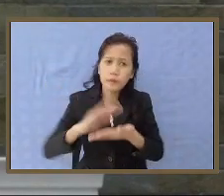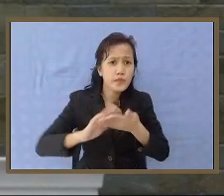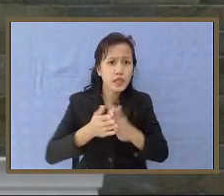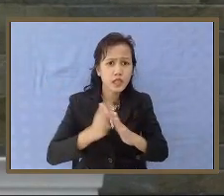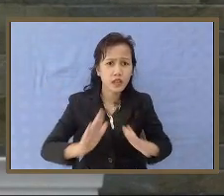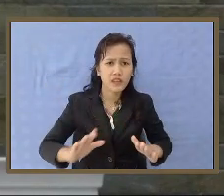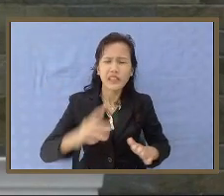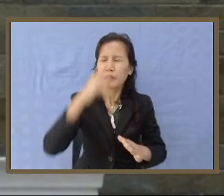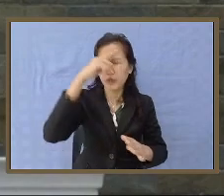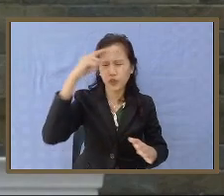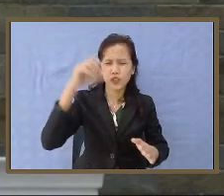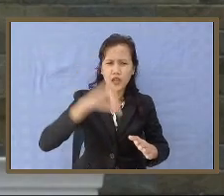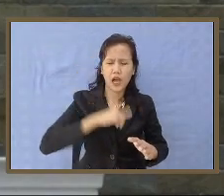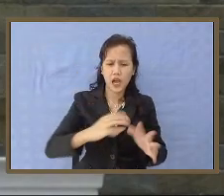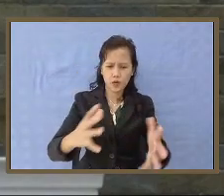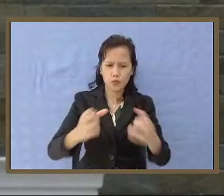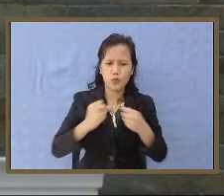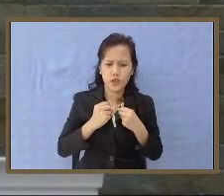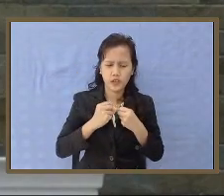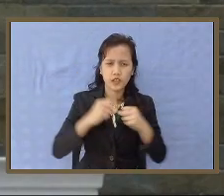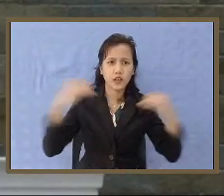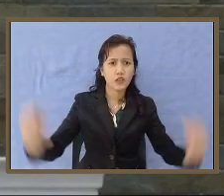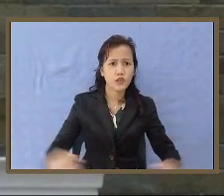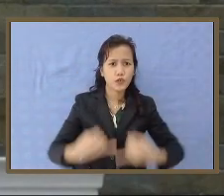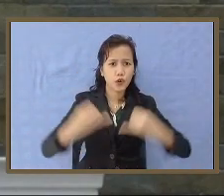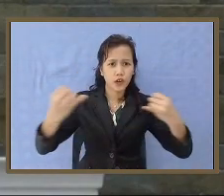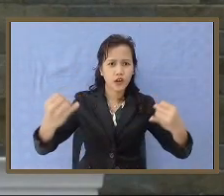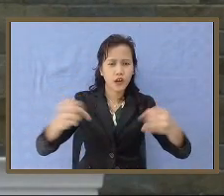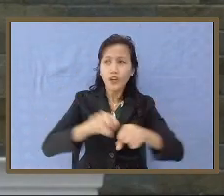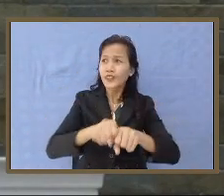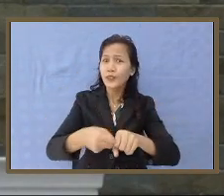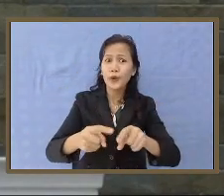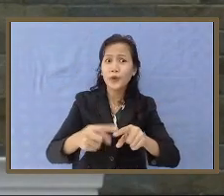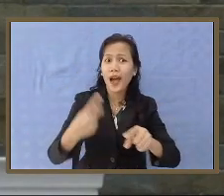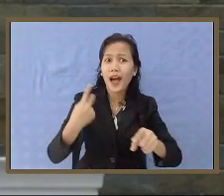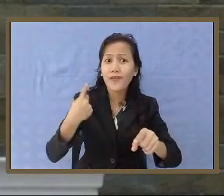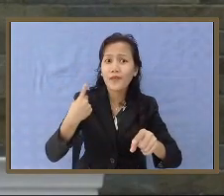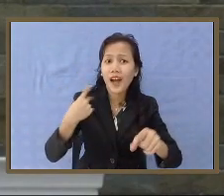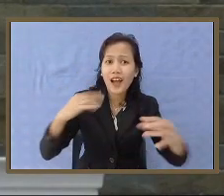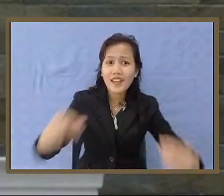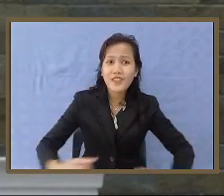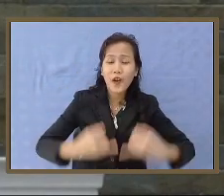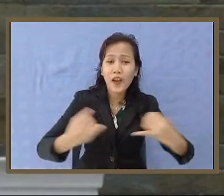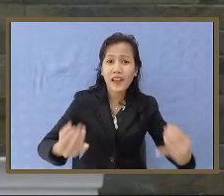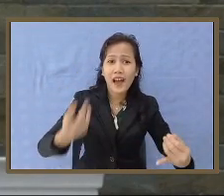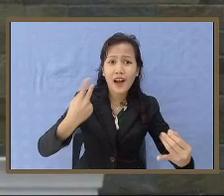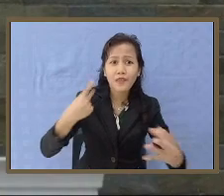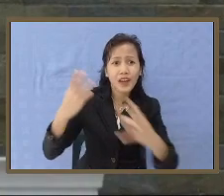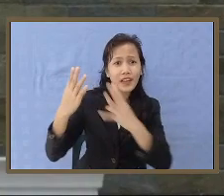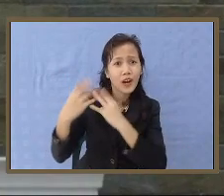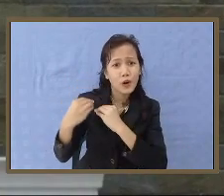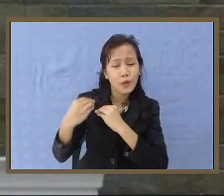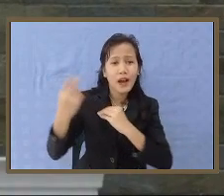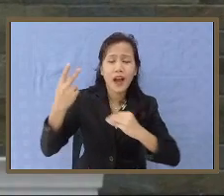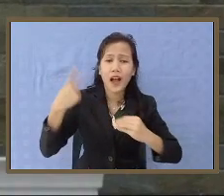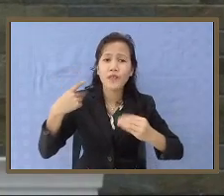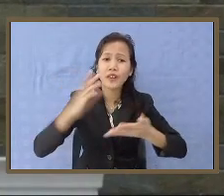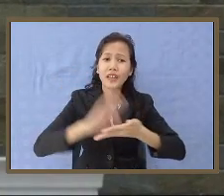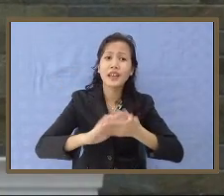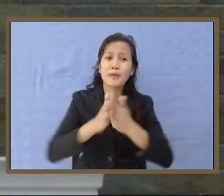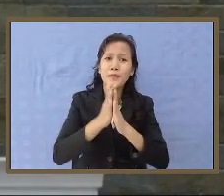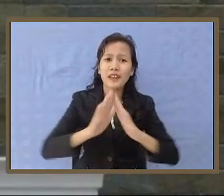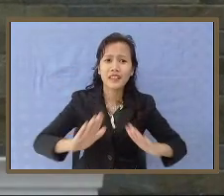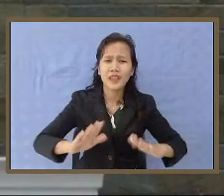So para magkaroon ka ng joy, kinakailangan magkaroon ka ng hope. Para magkaroon ka ng joy, kinakailangan magkaroon ka ng peace. Pero ang tanong, sino ang makakapag-offer niya sa